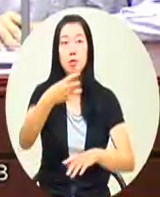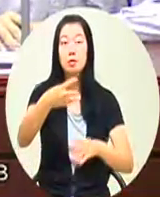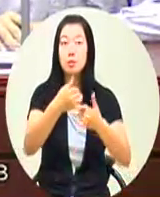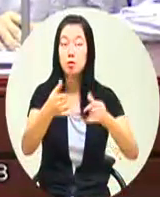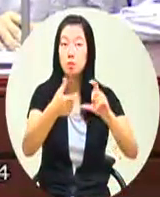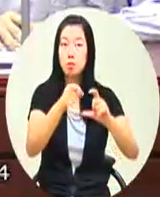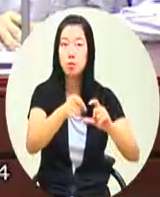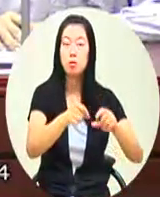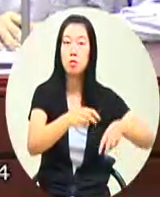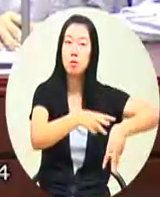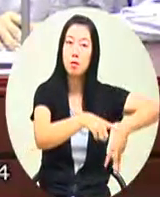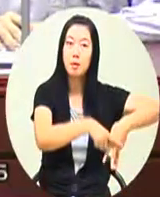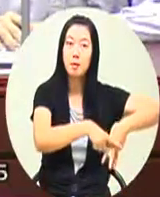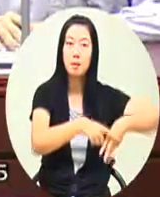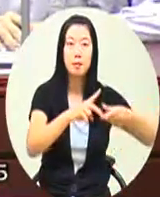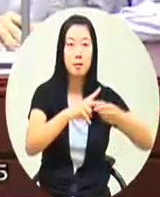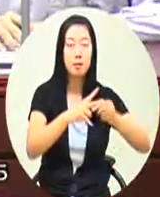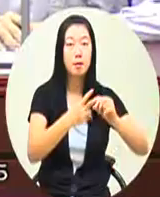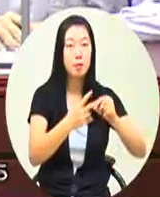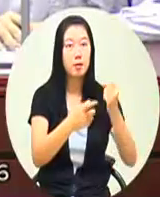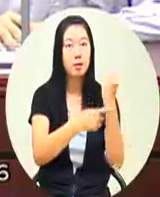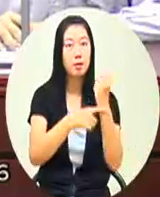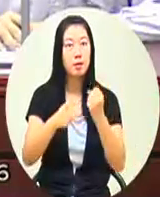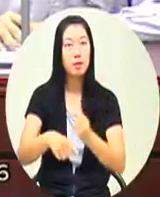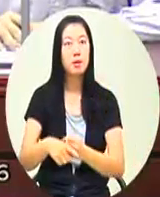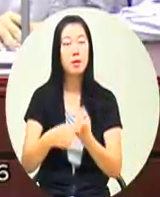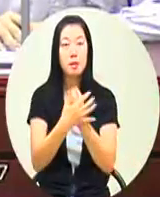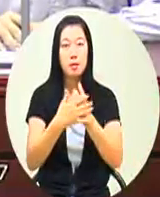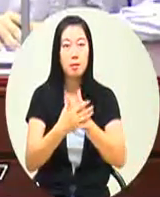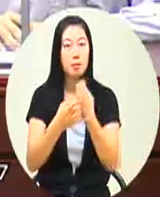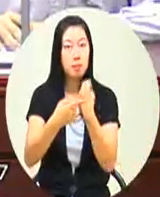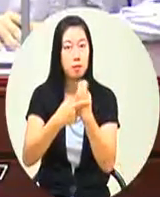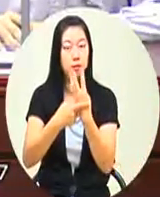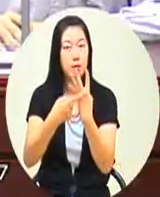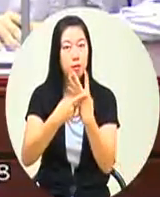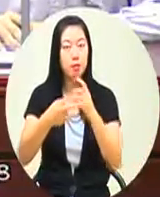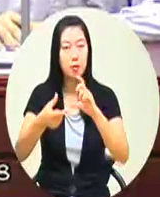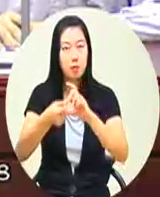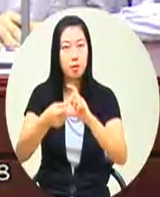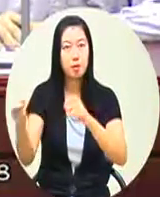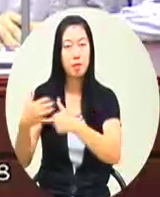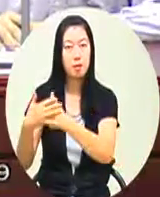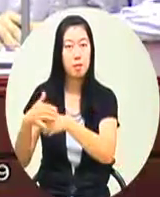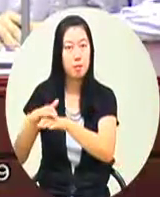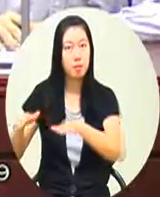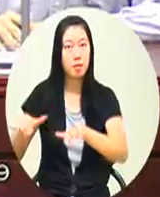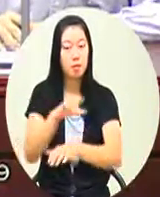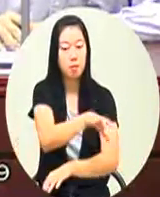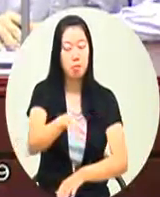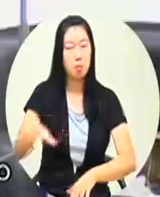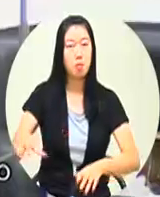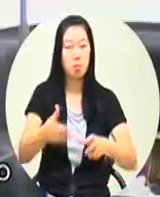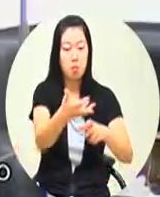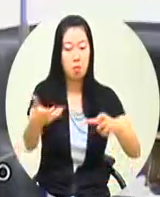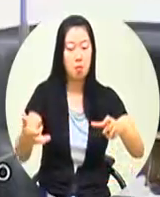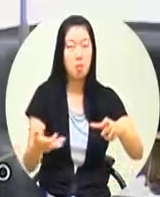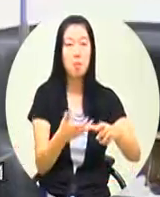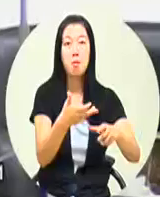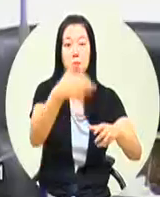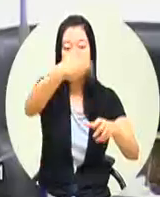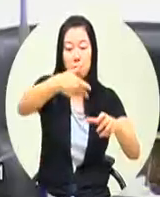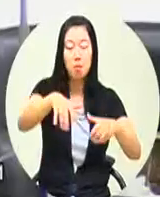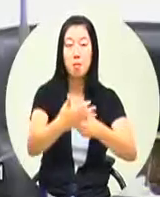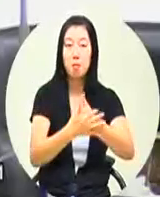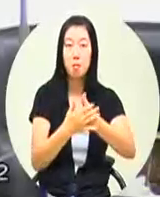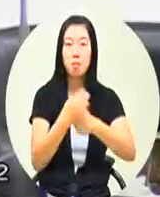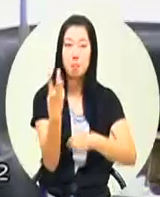本和里、宝业里，还有我们本安这个地方都有设置自洪池， 就在三海里嘛， 哦，三海。